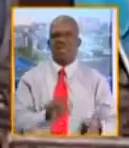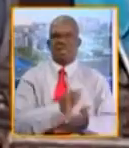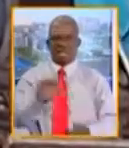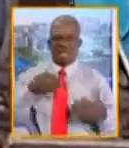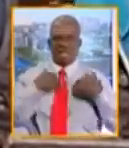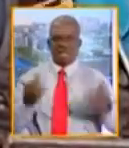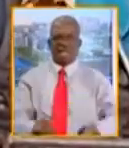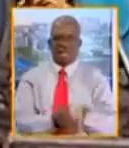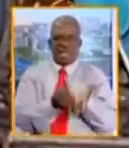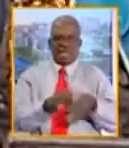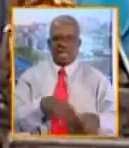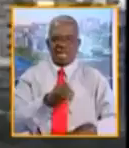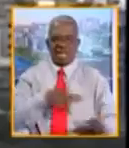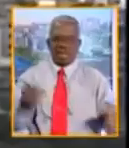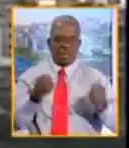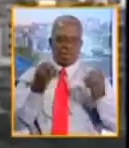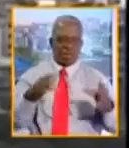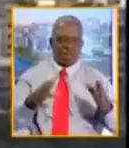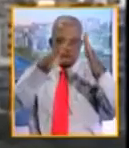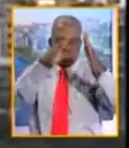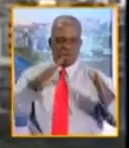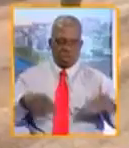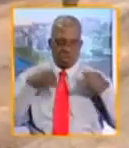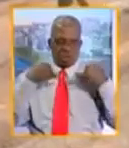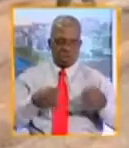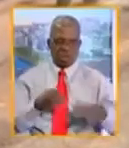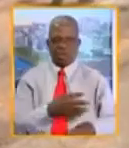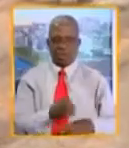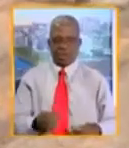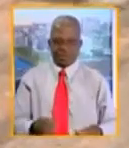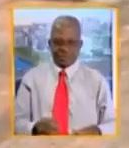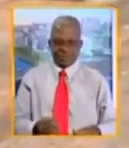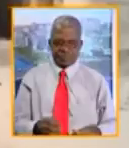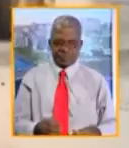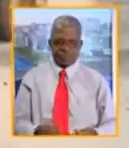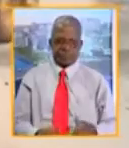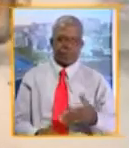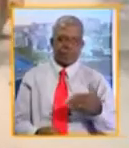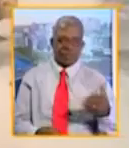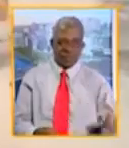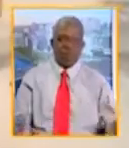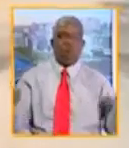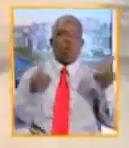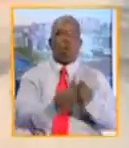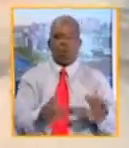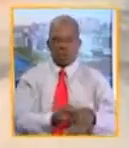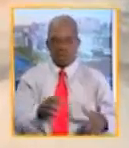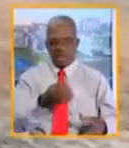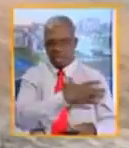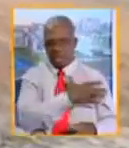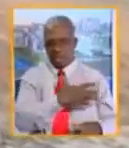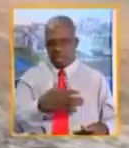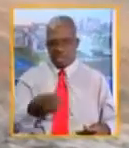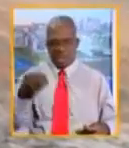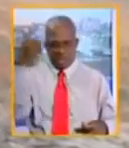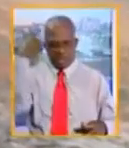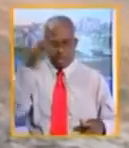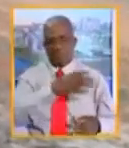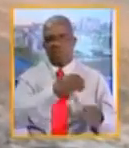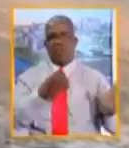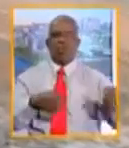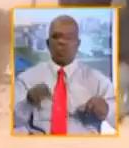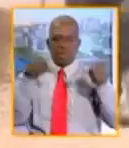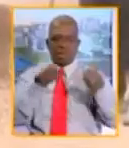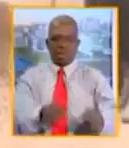la ressource fiscale de l'État, 502,58 milliards de francs CFA ont été consacrés pour l'apurement du reliquat de la